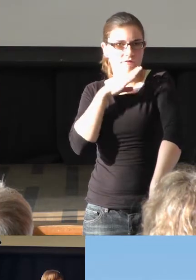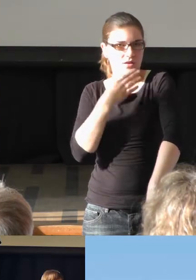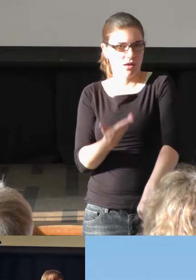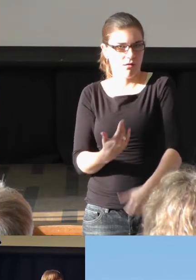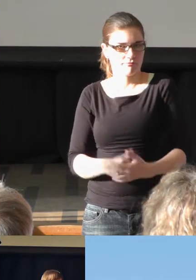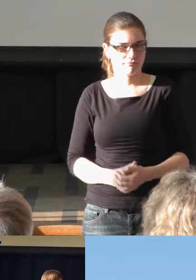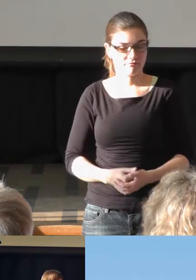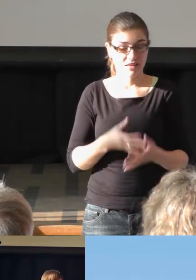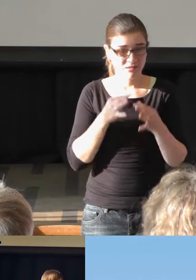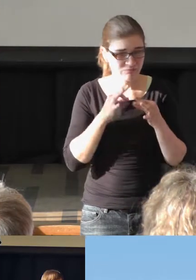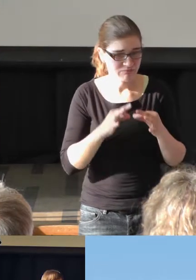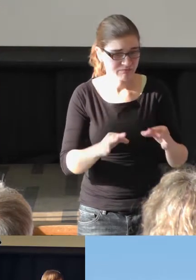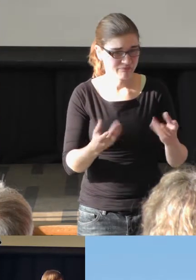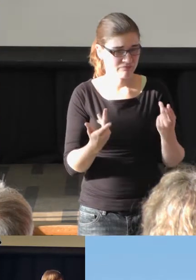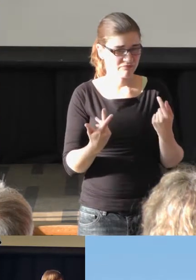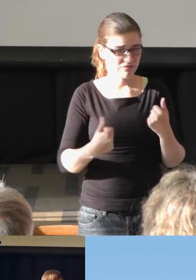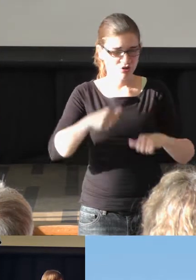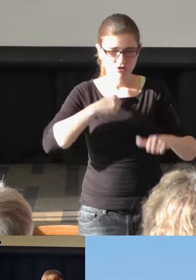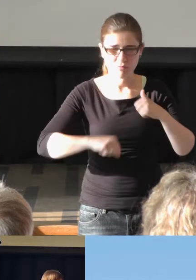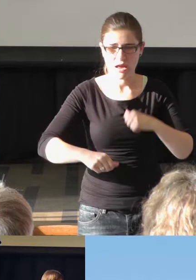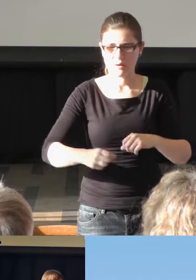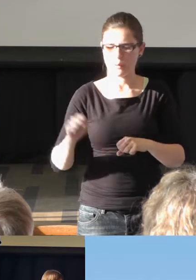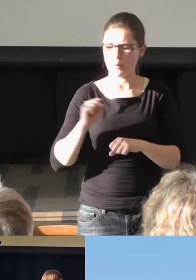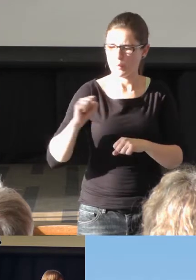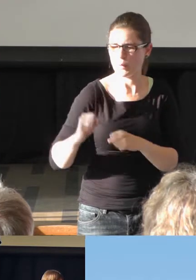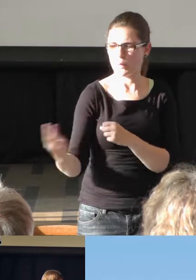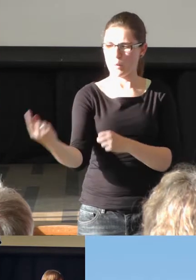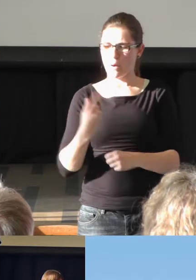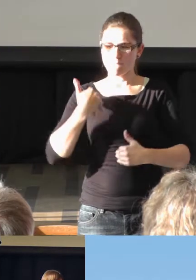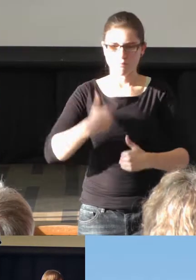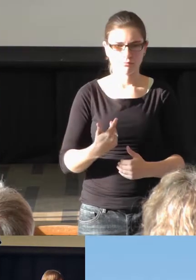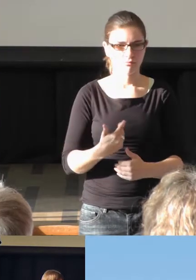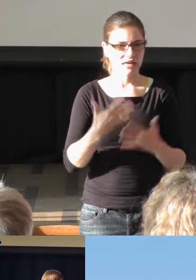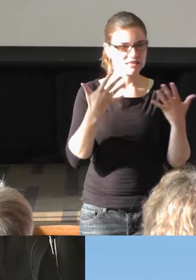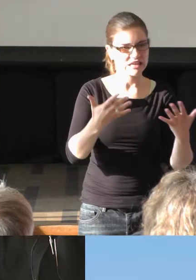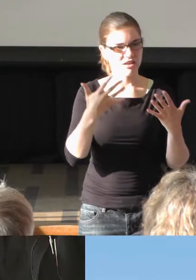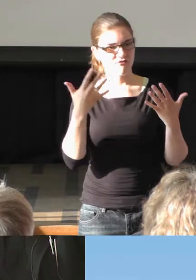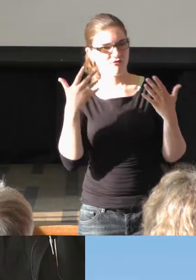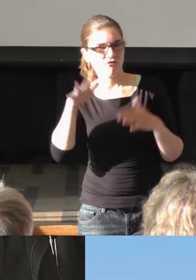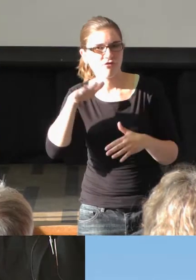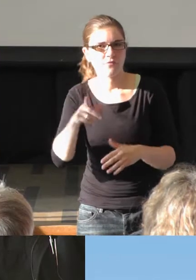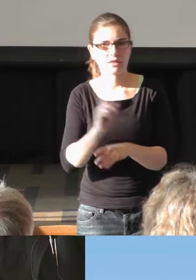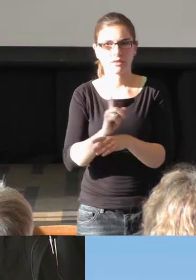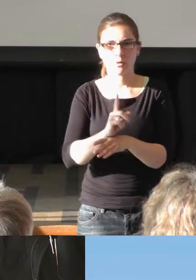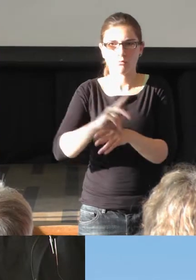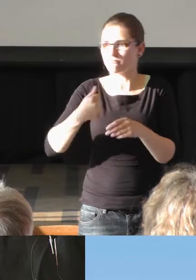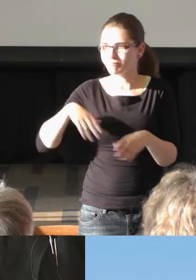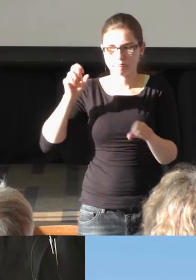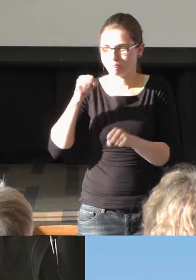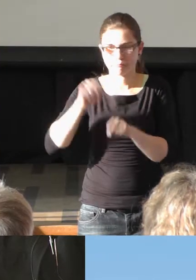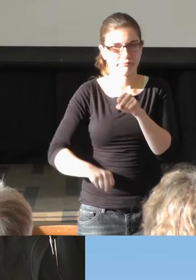Plötzlich auftreten sehr intensive Schmerzen, die dann nach 10, 15 Sekunden wieder weg sind. Also